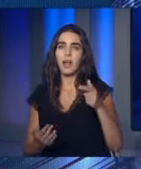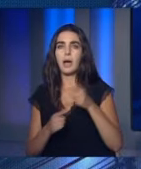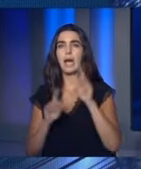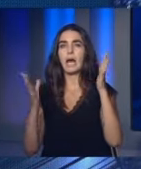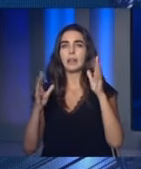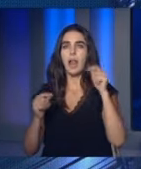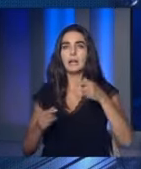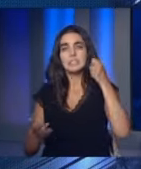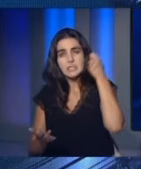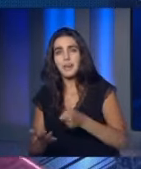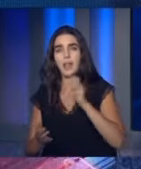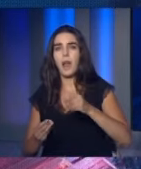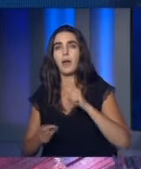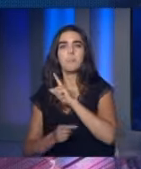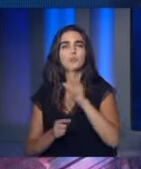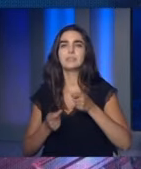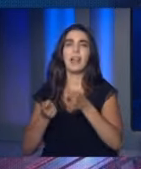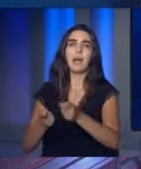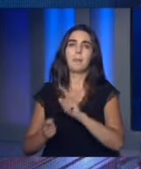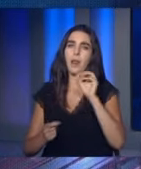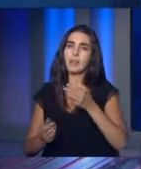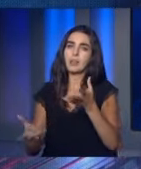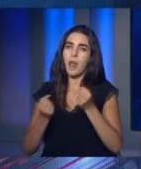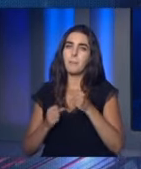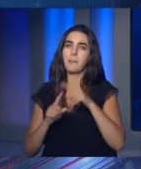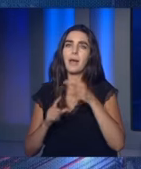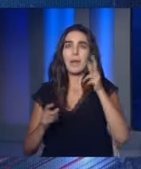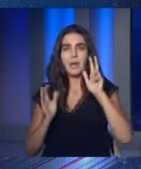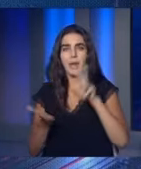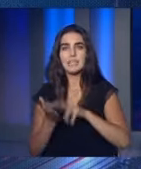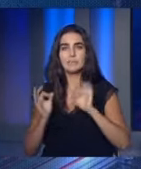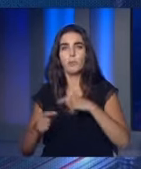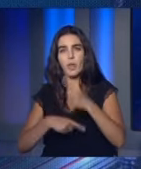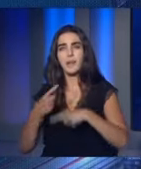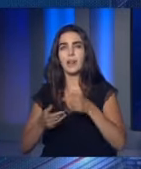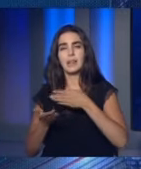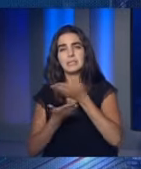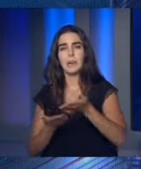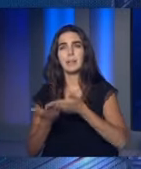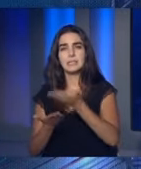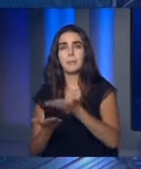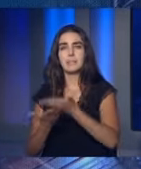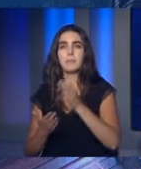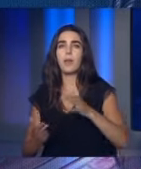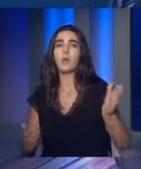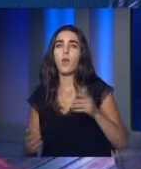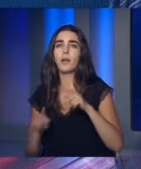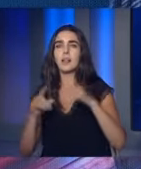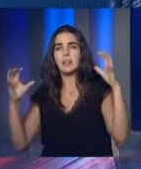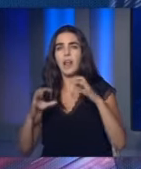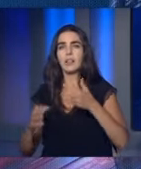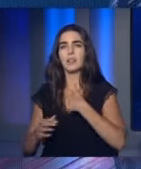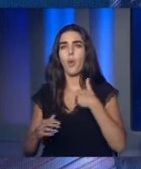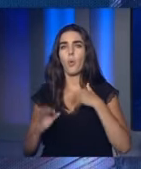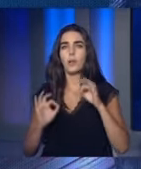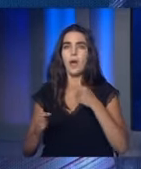في يدها وأصرت على عدم تسليمها على الرغم من الطلبات الرسمية المتكررة بتسليمها،